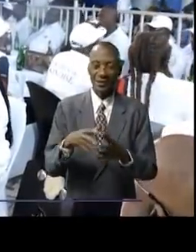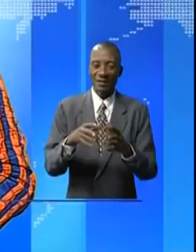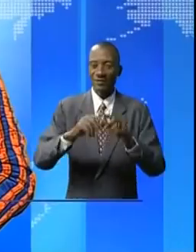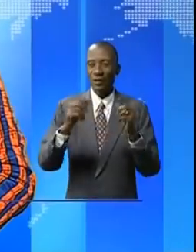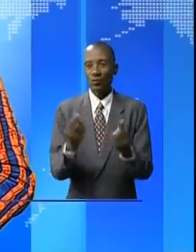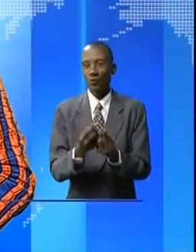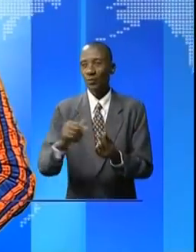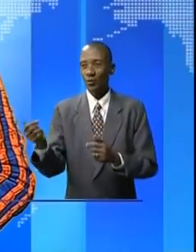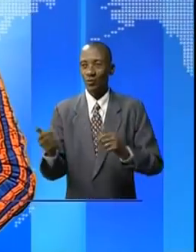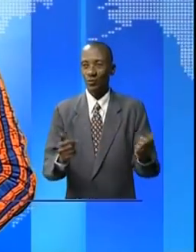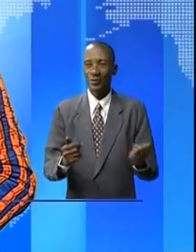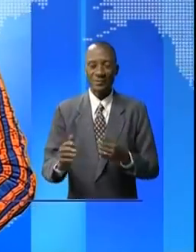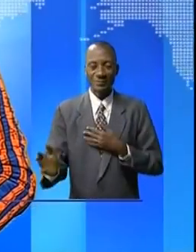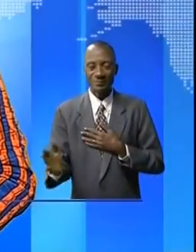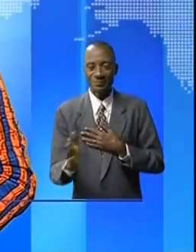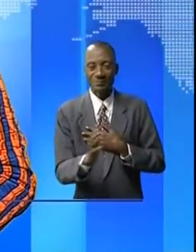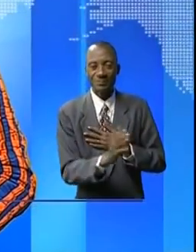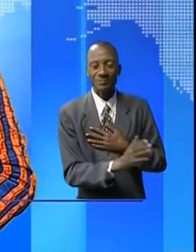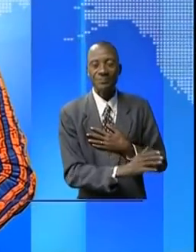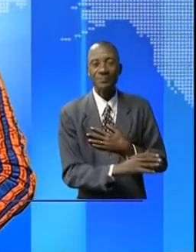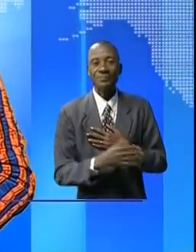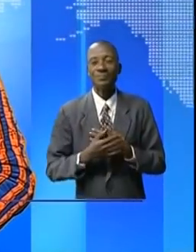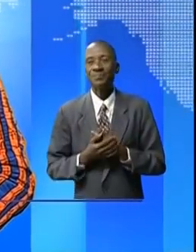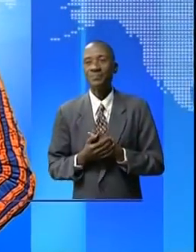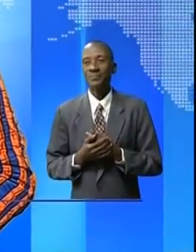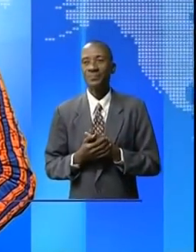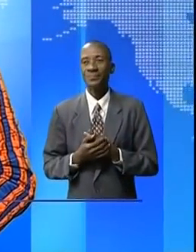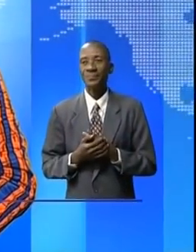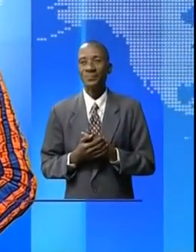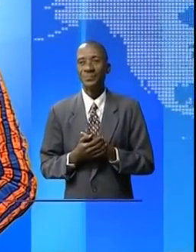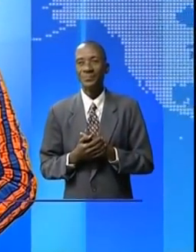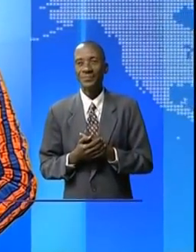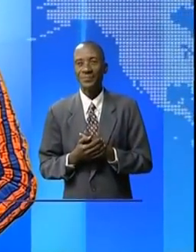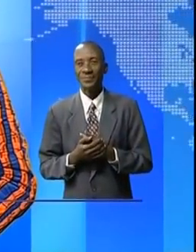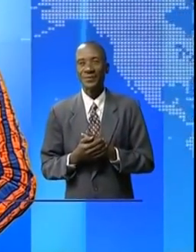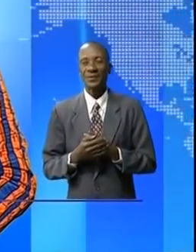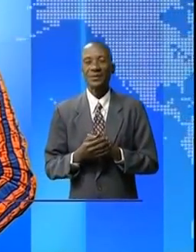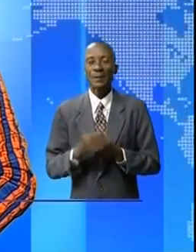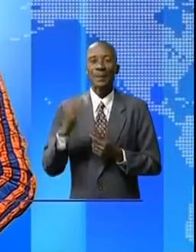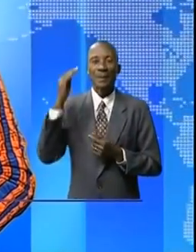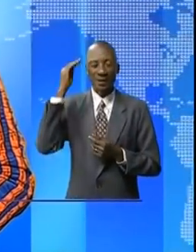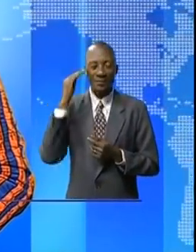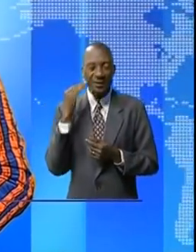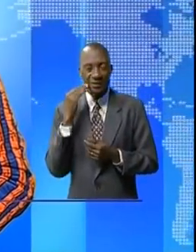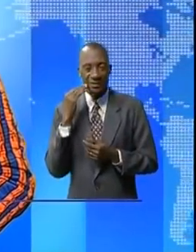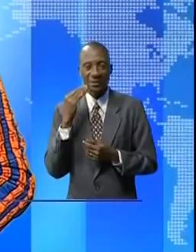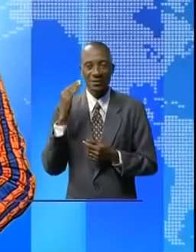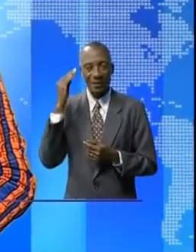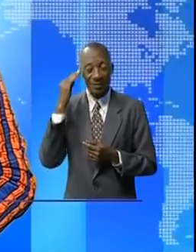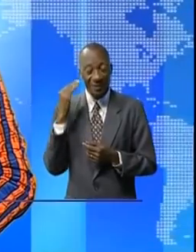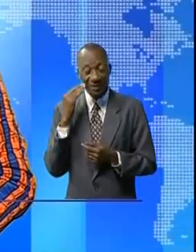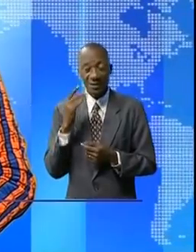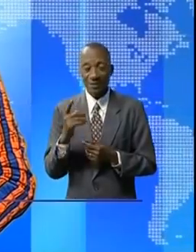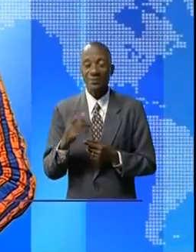Kimbutayango. Le ministre des Affaires étrangères était à la Commission économie et finances du Sénat. Il était question